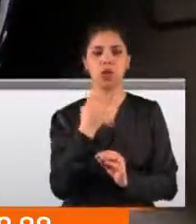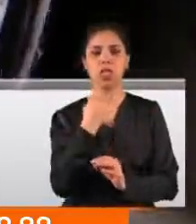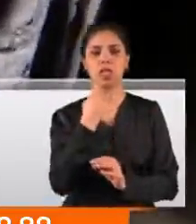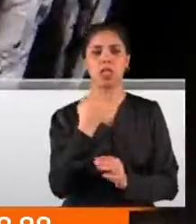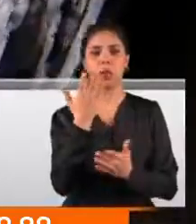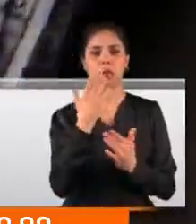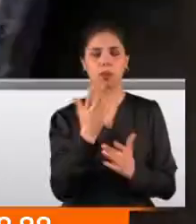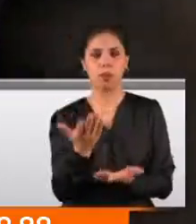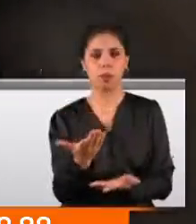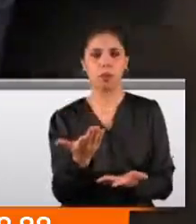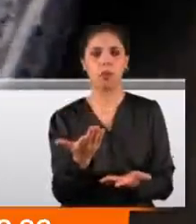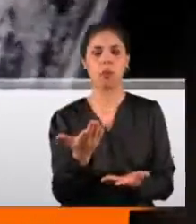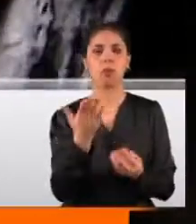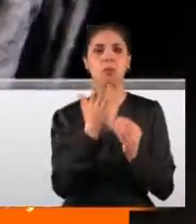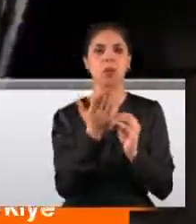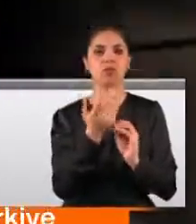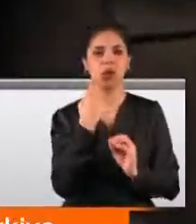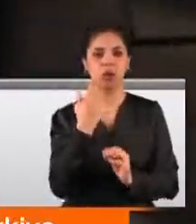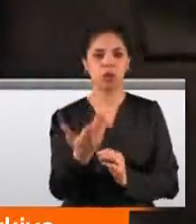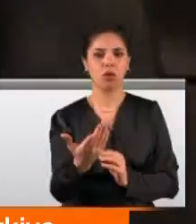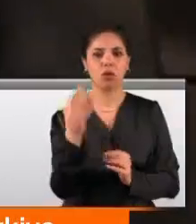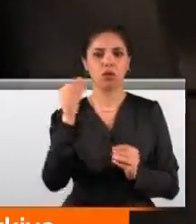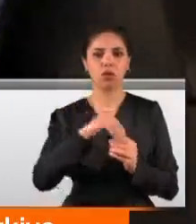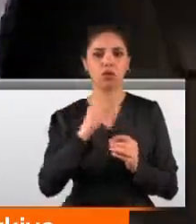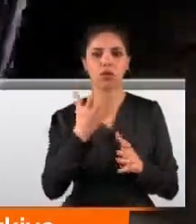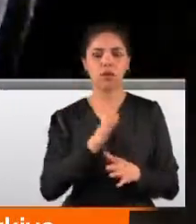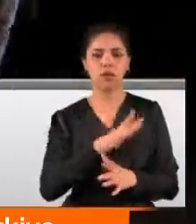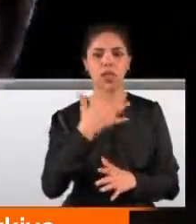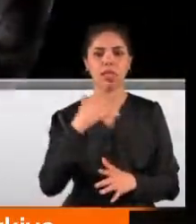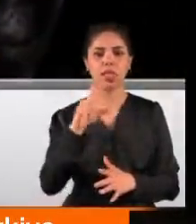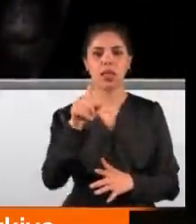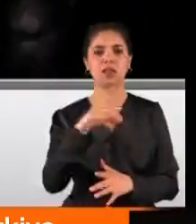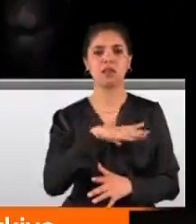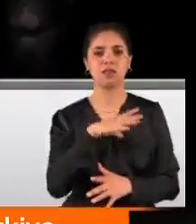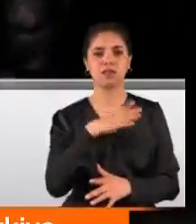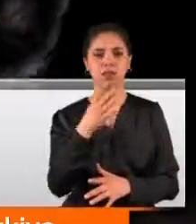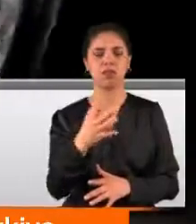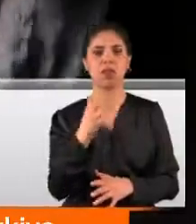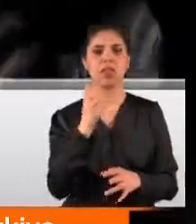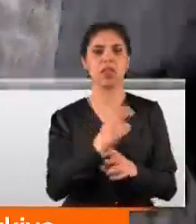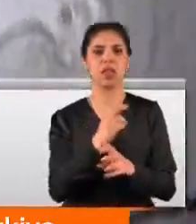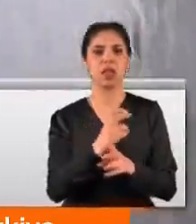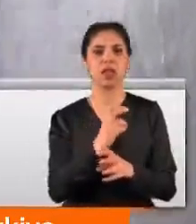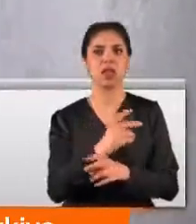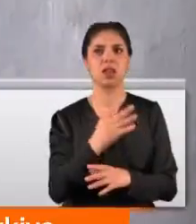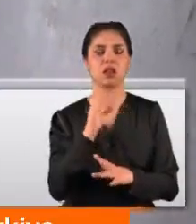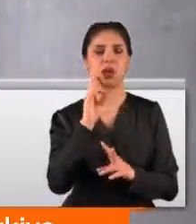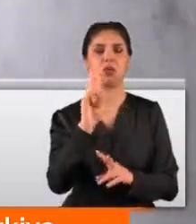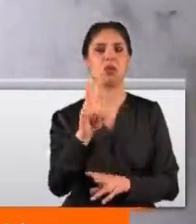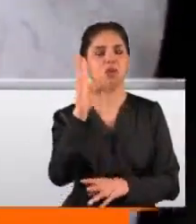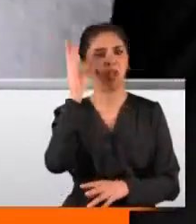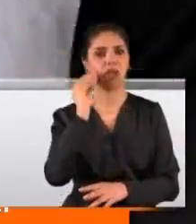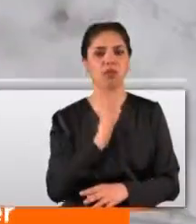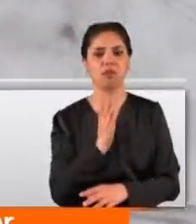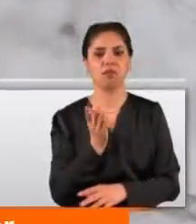demirler çıkmış, yarılmış ve bakın içinde neler var. Deniz kabuğunu görüyoruz. Yani tehlike bu kadar